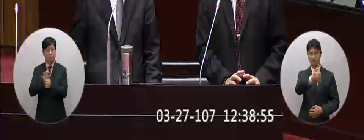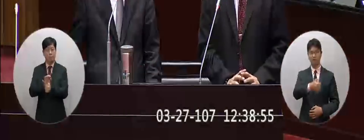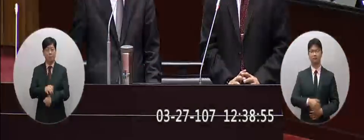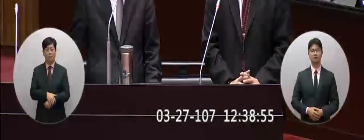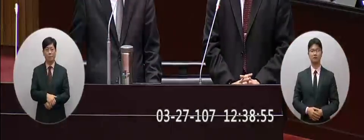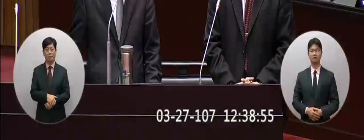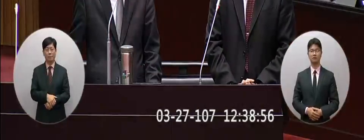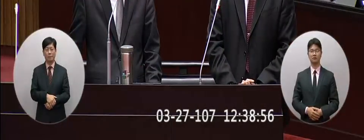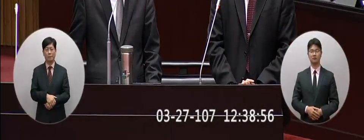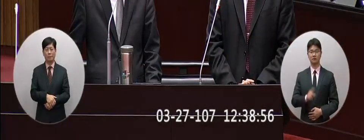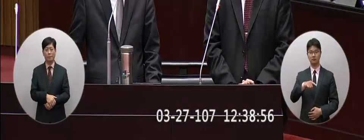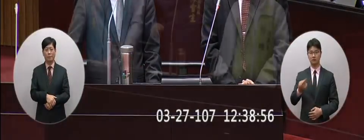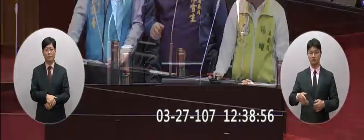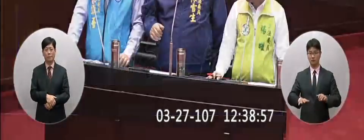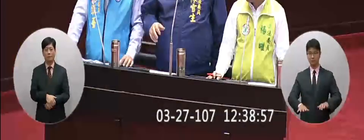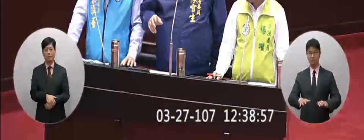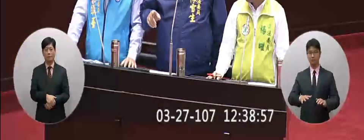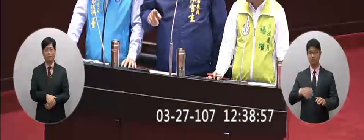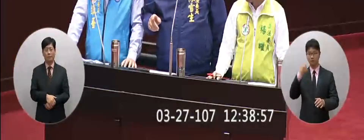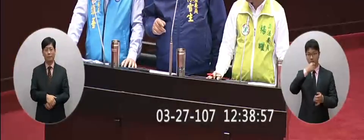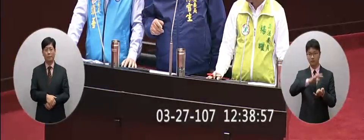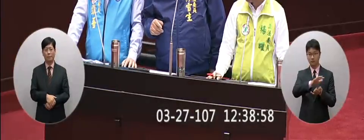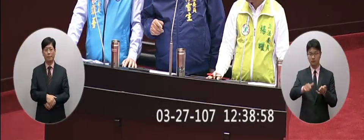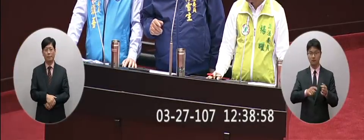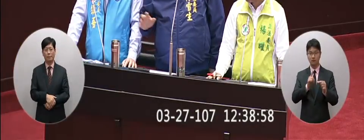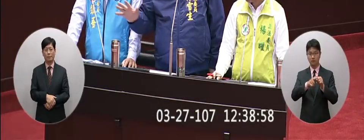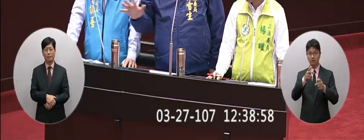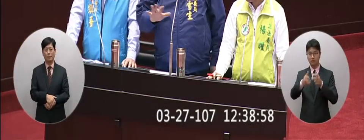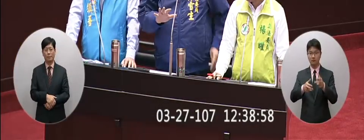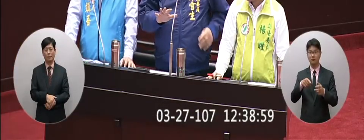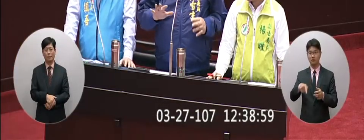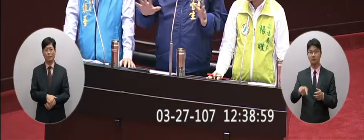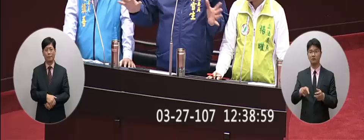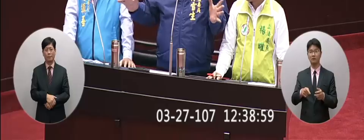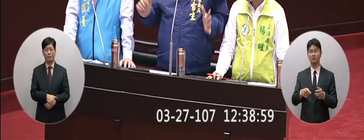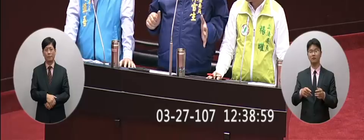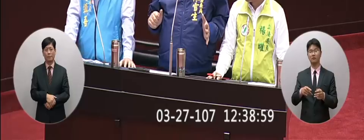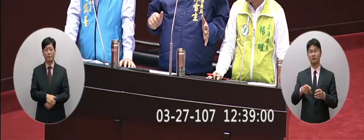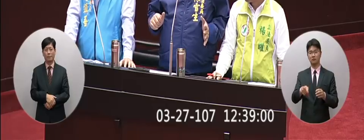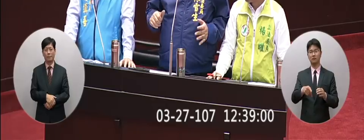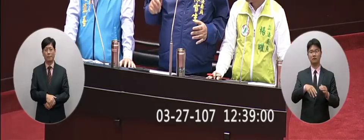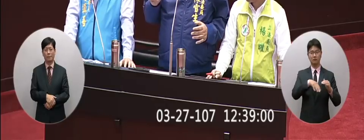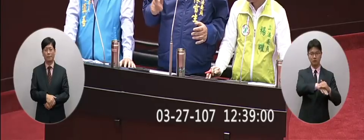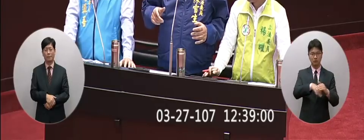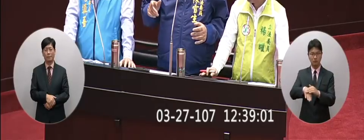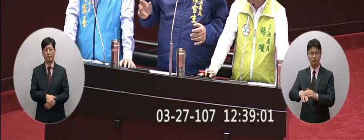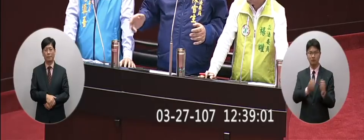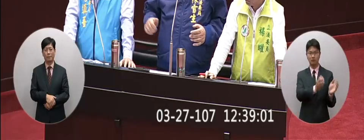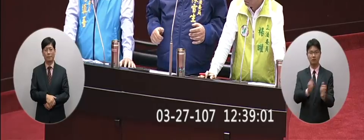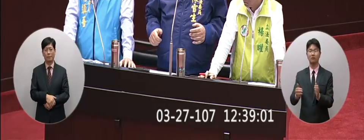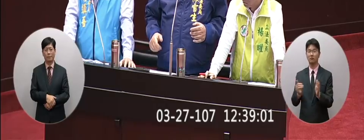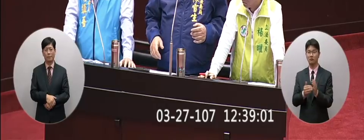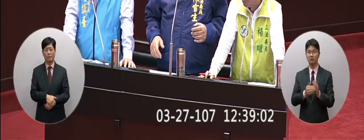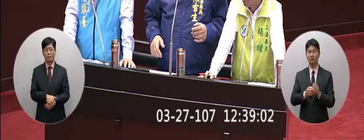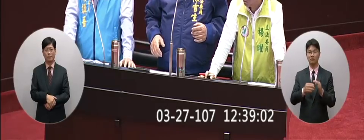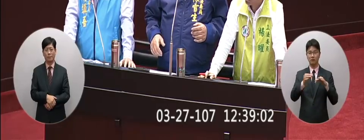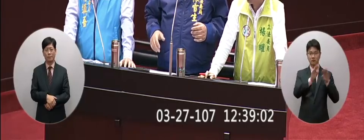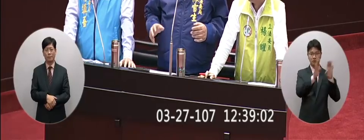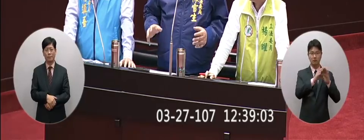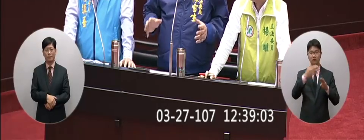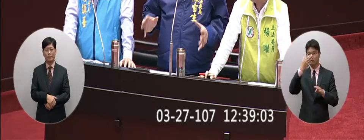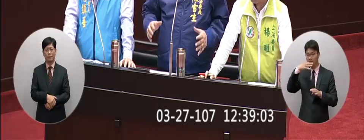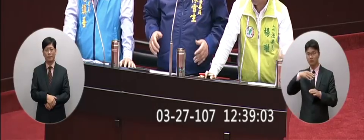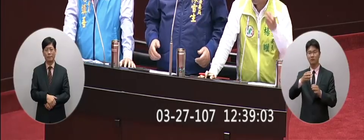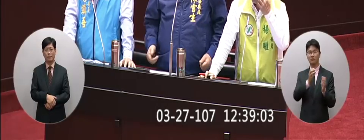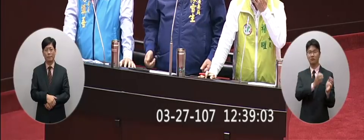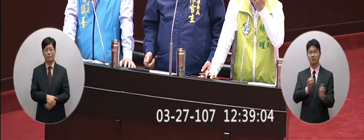谢。那么现在全台湾呢、啊？大概中油的部分呢、啊，油槽全部都建制完成了， 是 连金门、澎湖都有了。